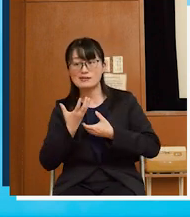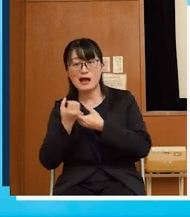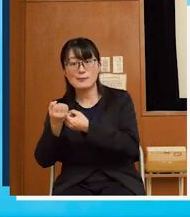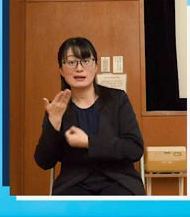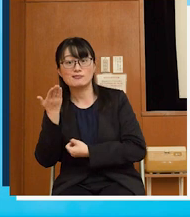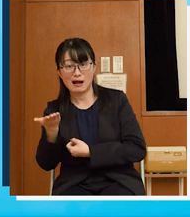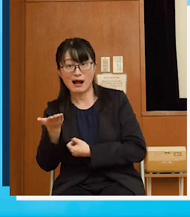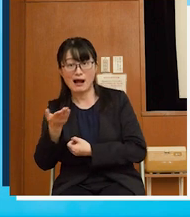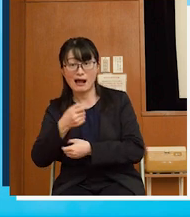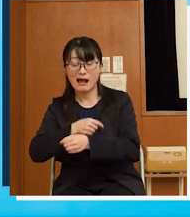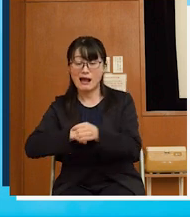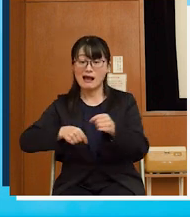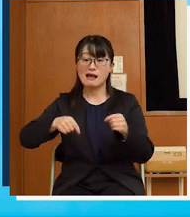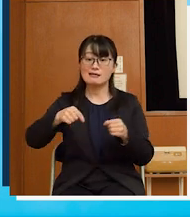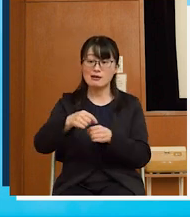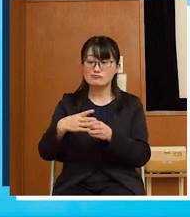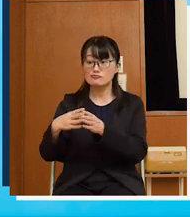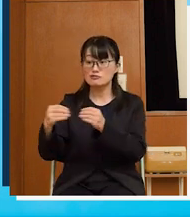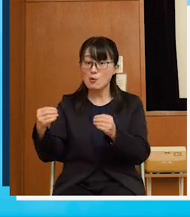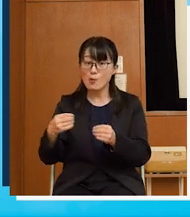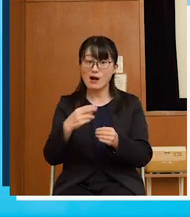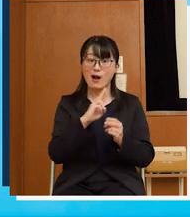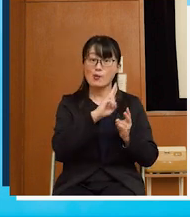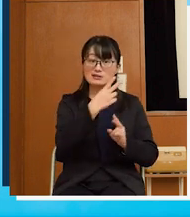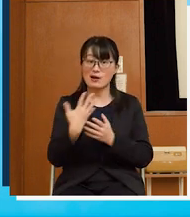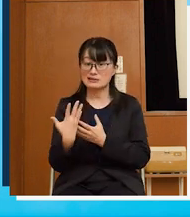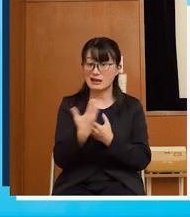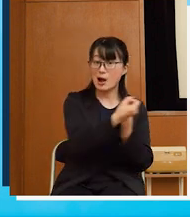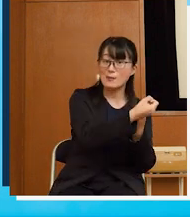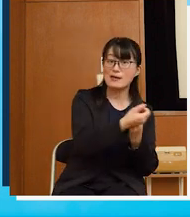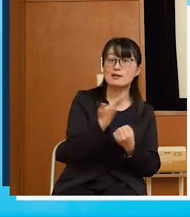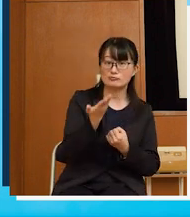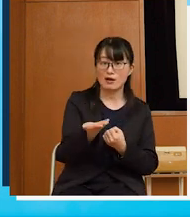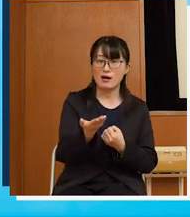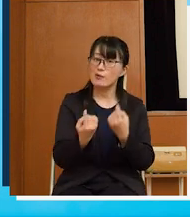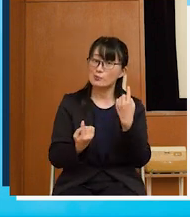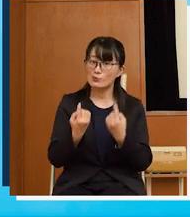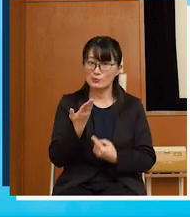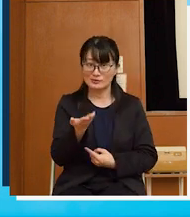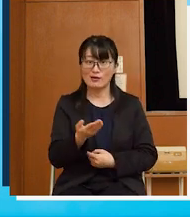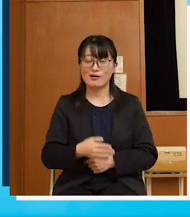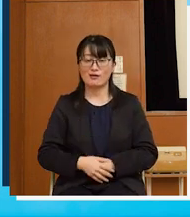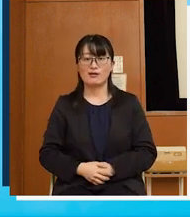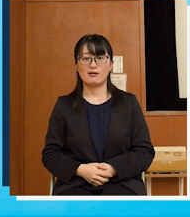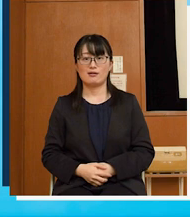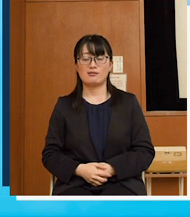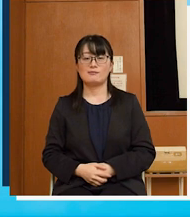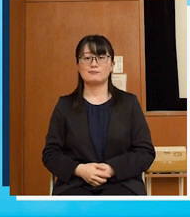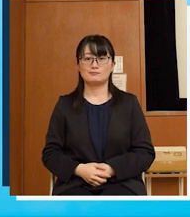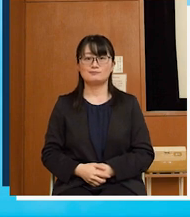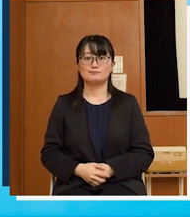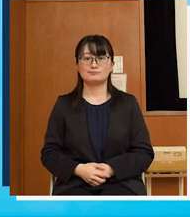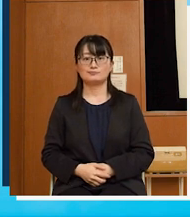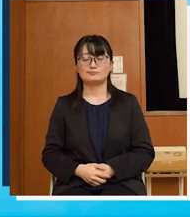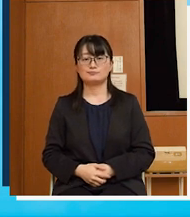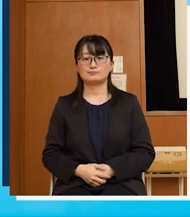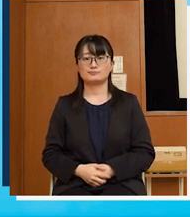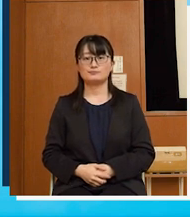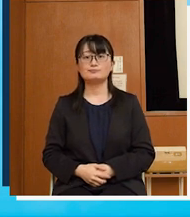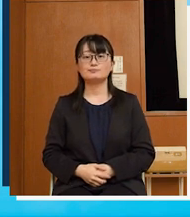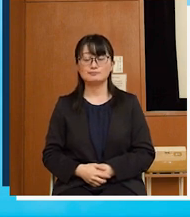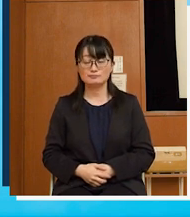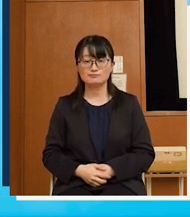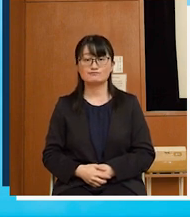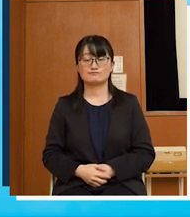沖縄にってるでしょうか一体どっちなんだ私はこのオナが全知事のこの